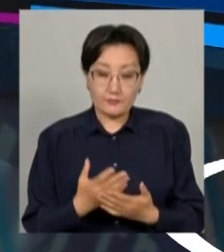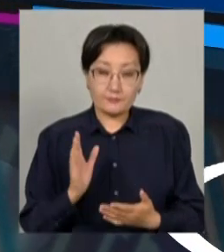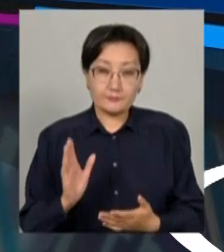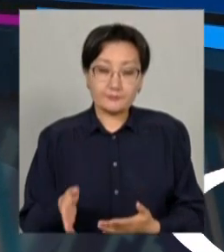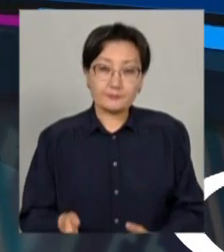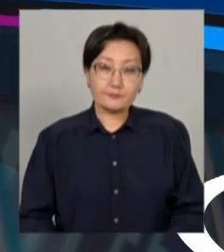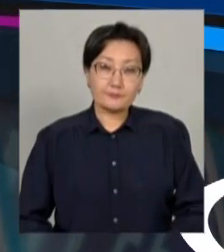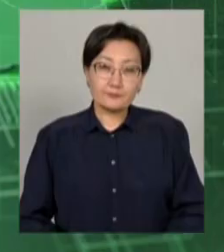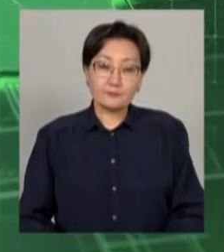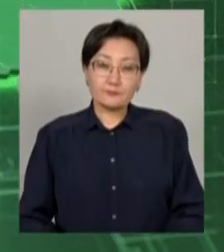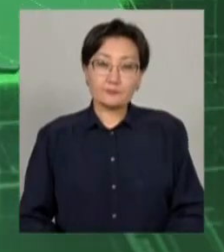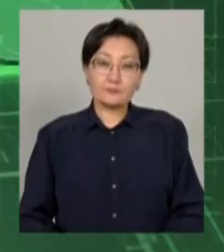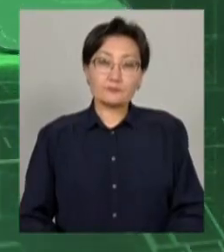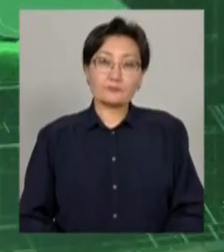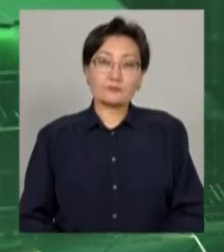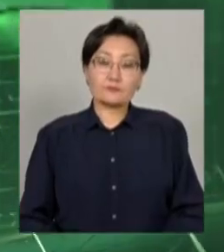көретіндеріңіз.